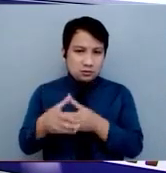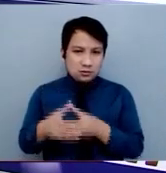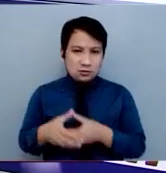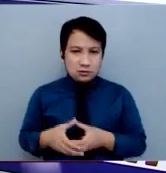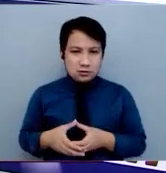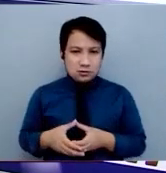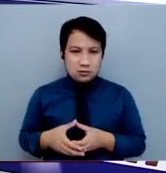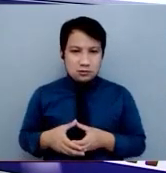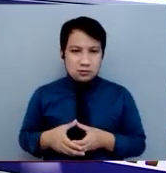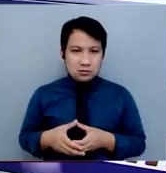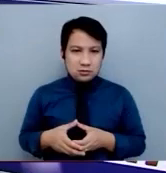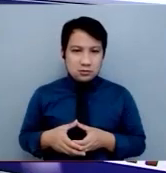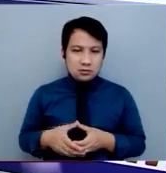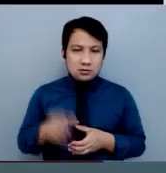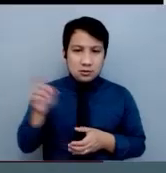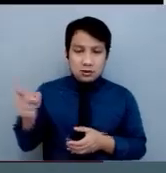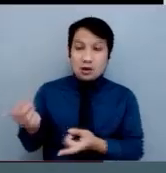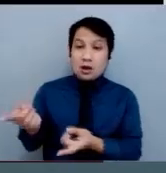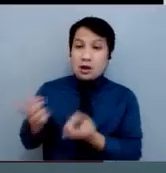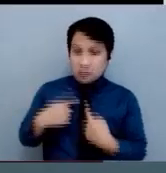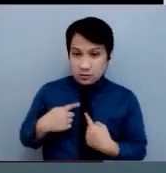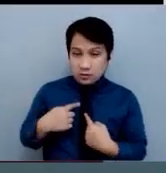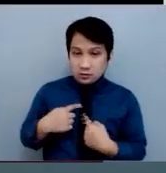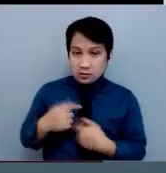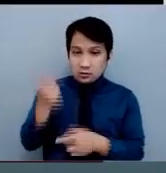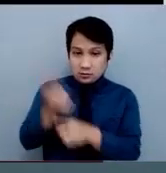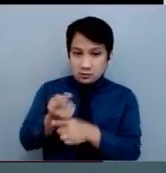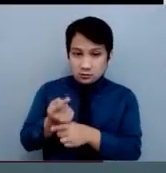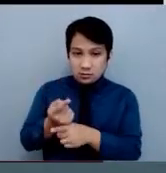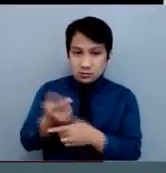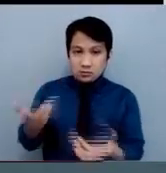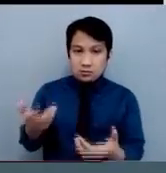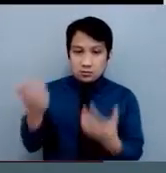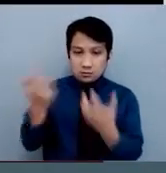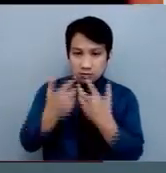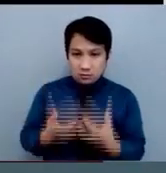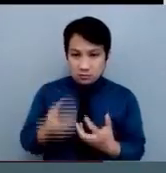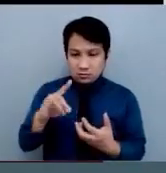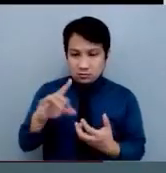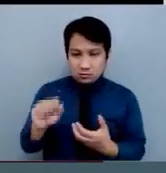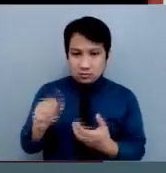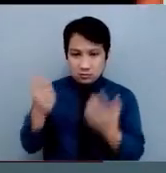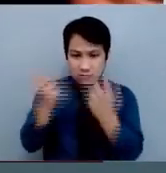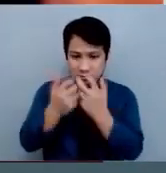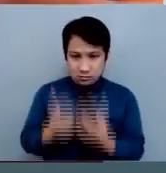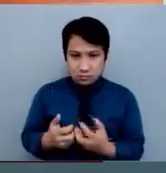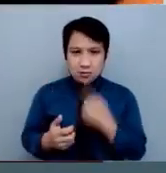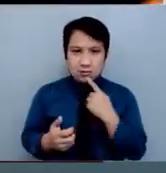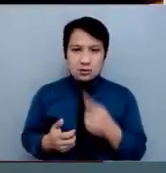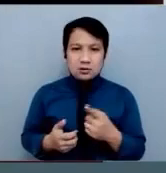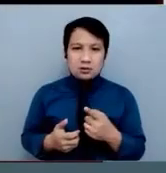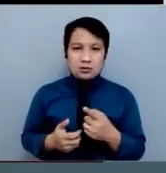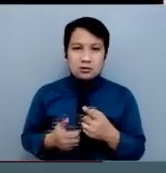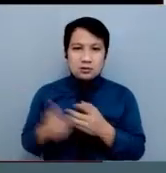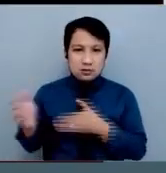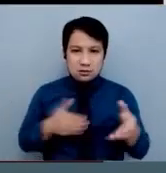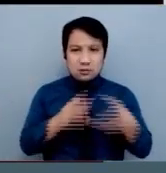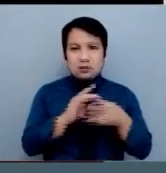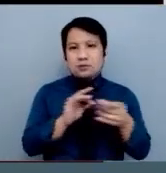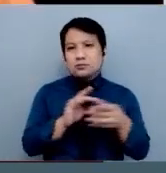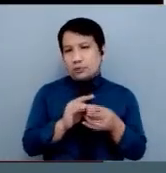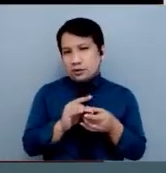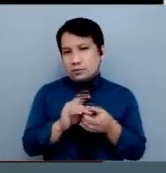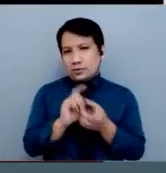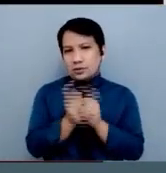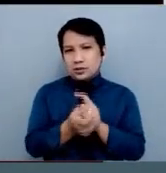niya, mismo kung sinagot niya ako that time na walang ganitong data na hindi totoo to, dapat yun na yung takbo ng storya namin. Mm-hmm.